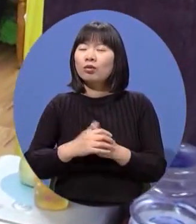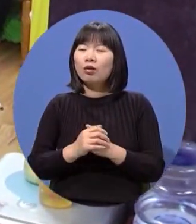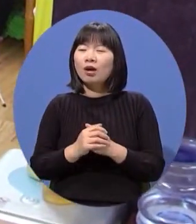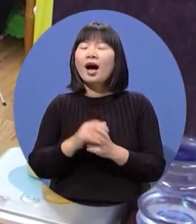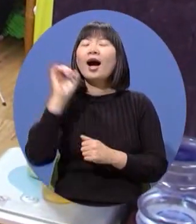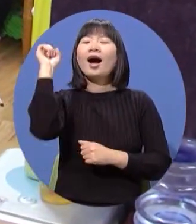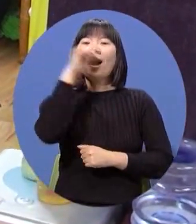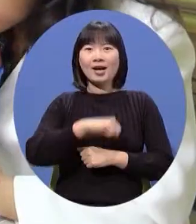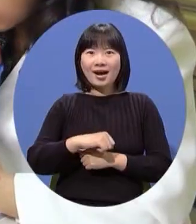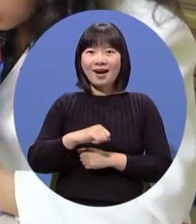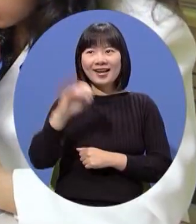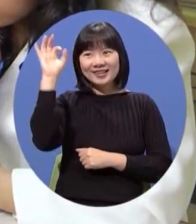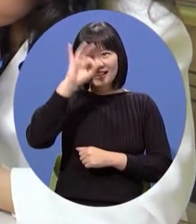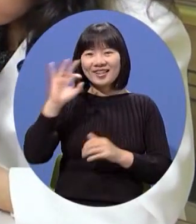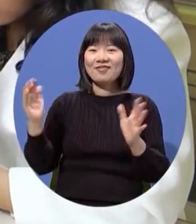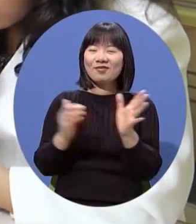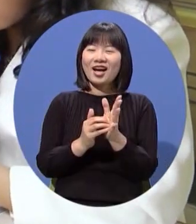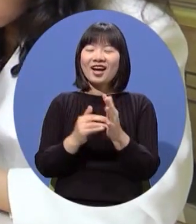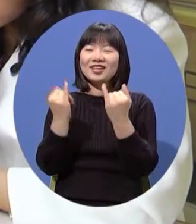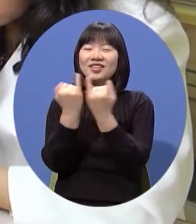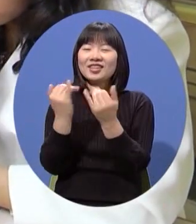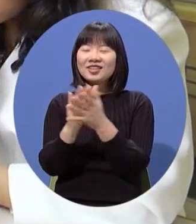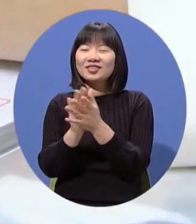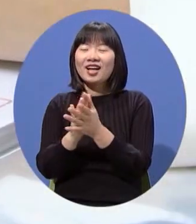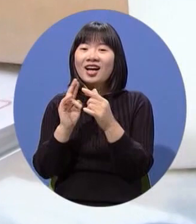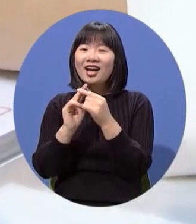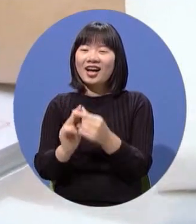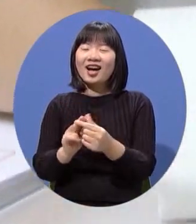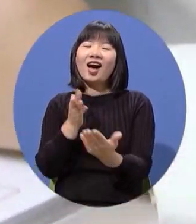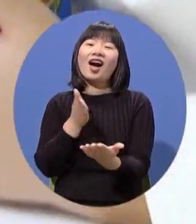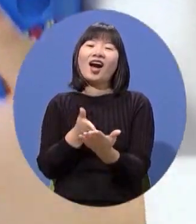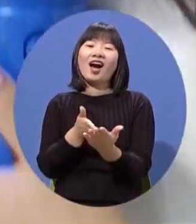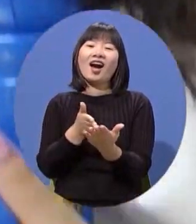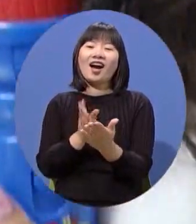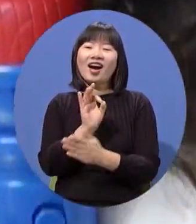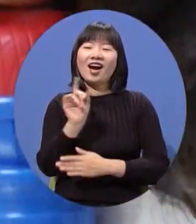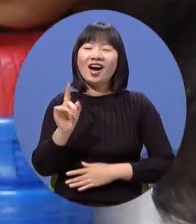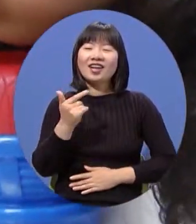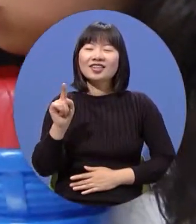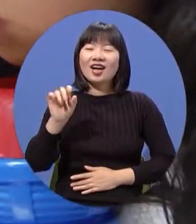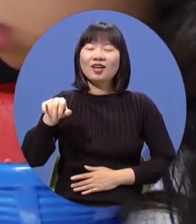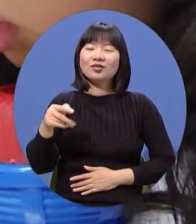아, 찾았습니다. 여자친구들과 아나운서 놀이를 하고 있네요.